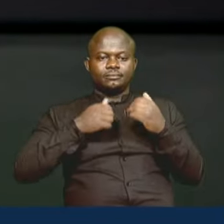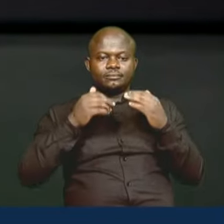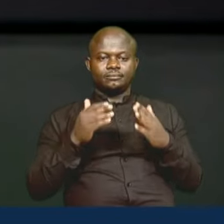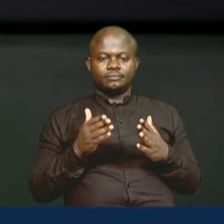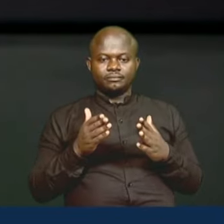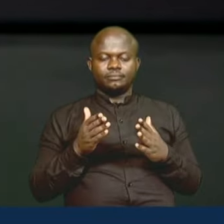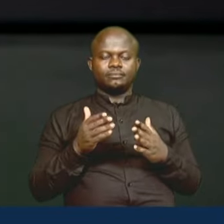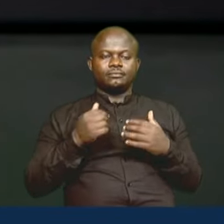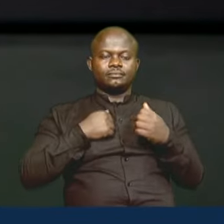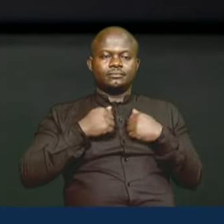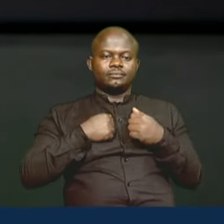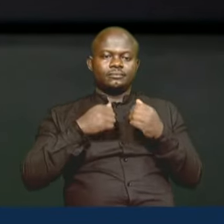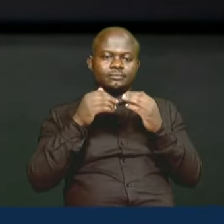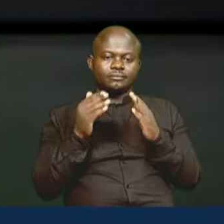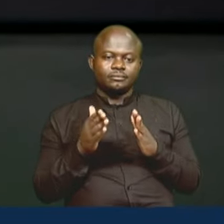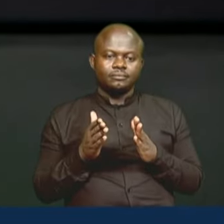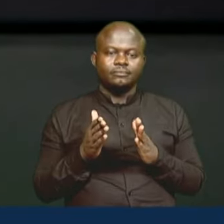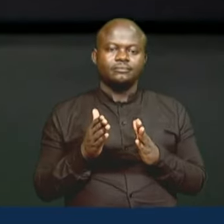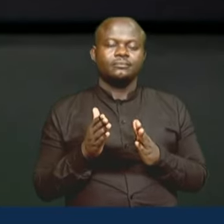Abanyarwanda